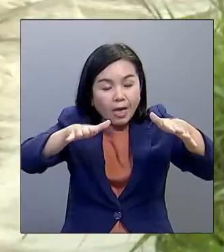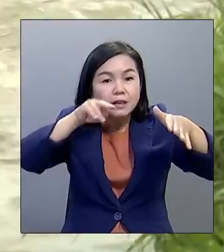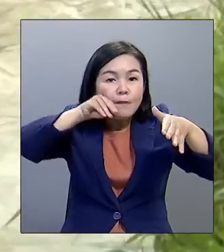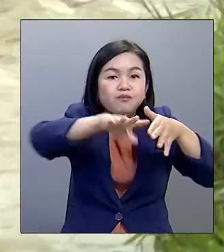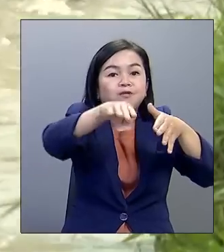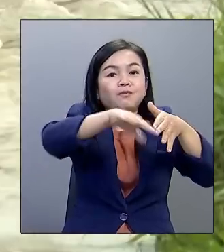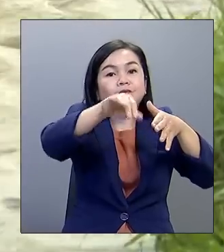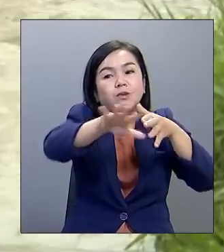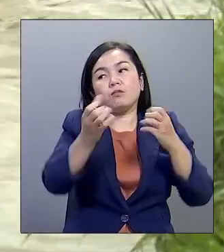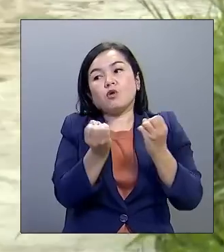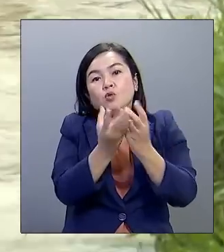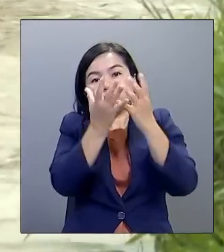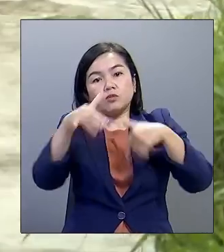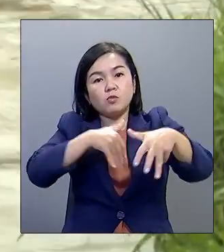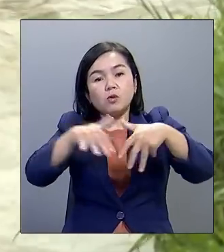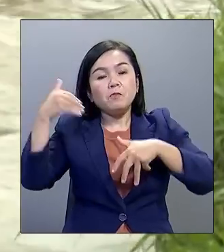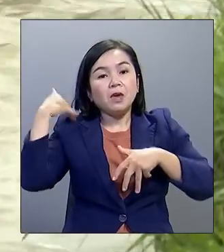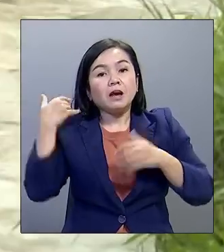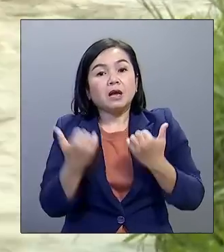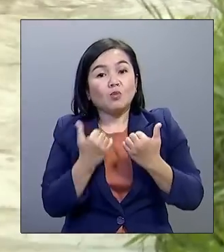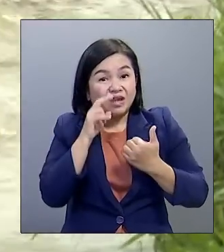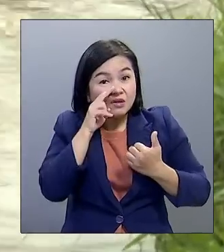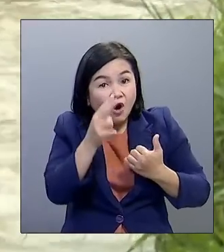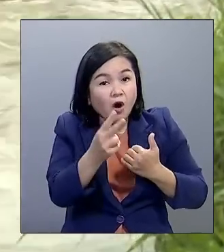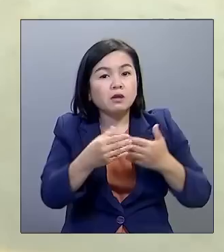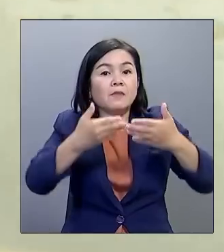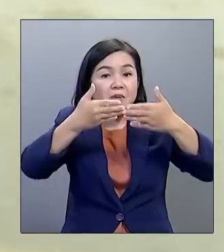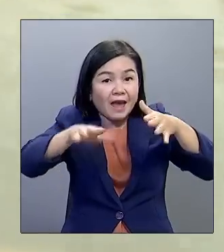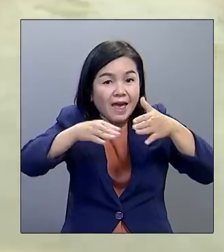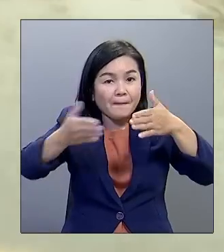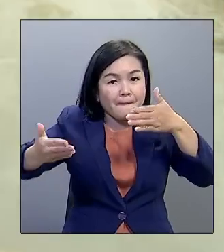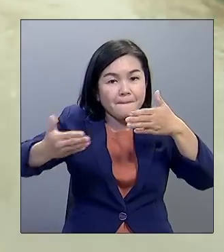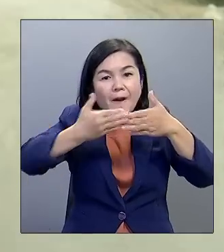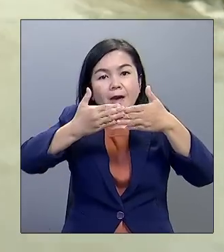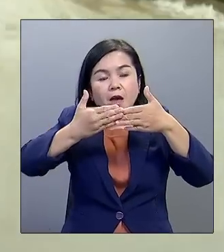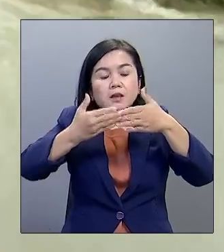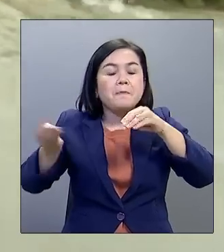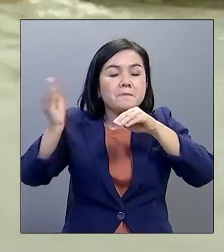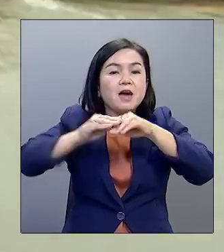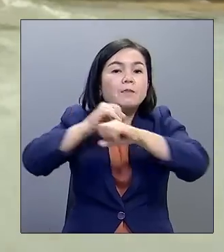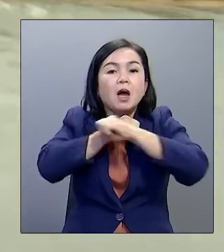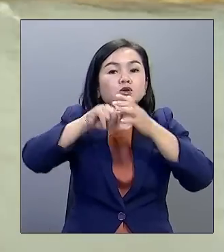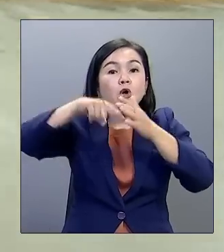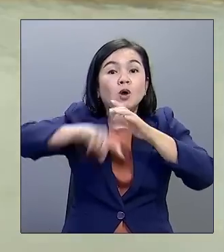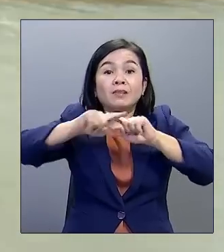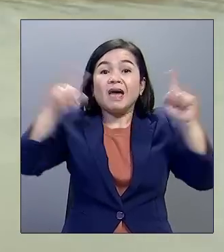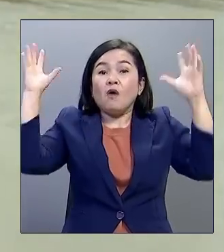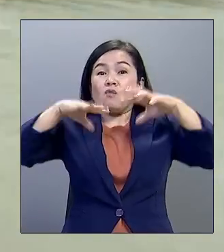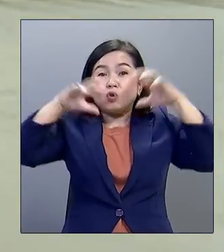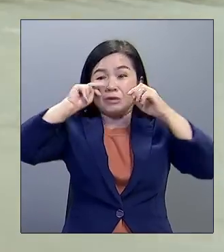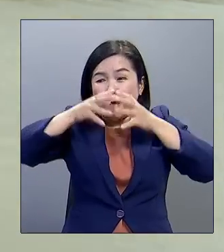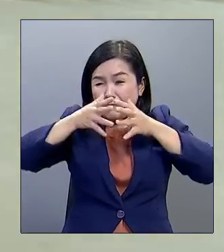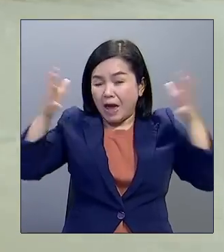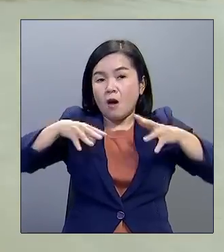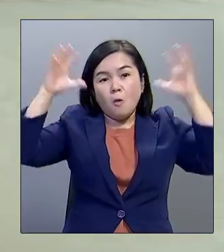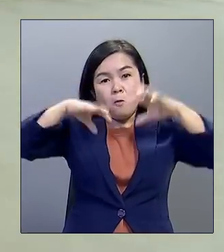ทำให้ได้รับความเสียหายอย่างหนักและแม้ว่ารอบนี้ผนังกั้นน้ำจะซ่อมแซมแล้วเสร็จแต่ว่าปริมาณน้ำที่มีจำนวนมากเนื่องจากฝนตกหนักก็